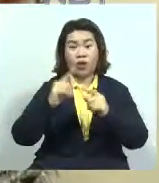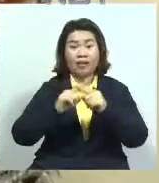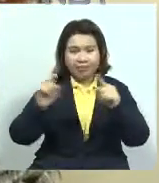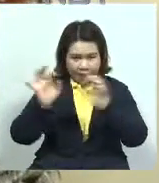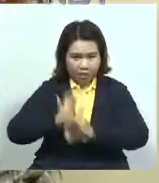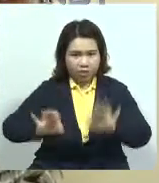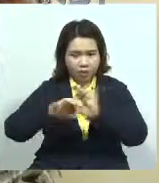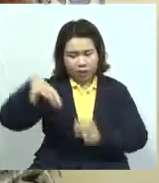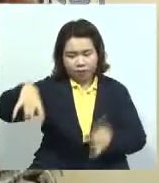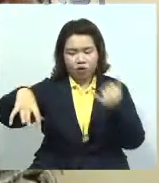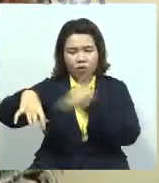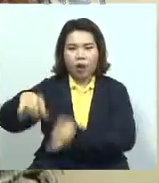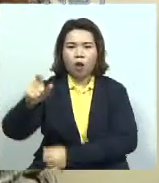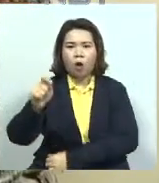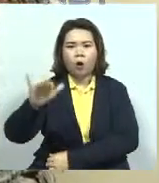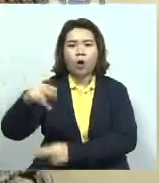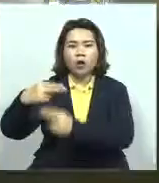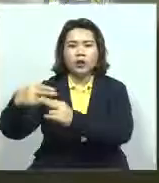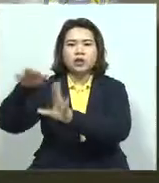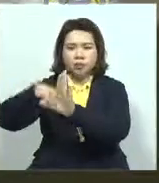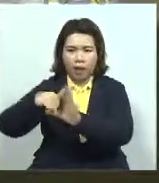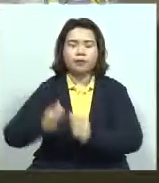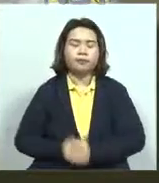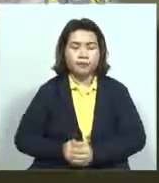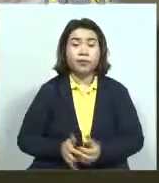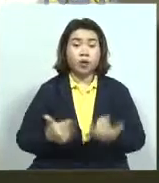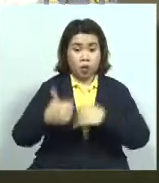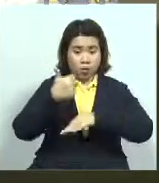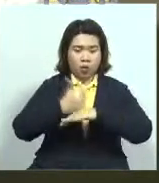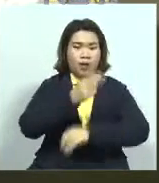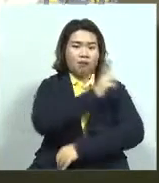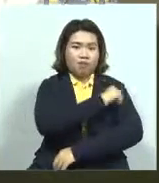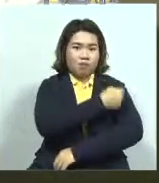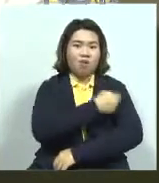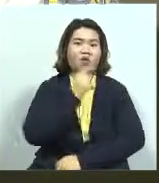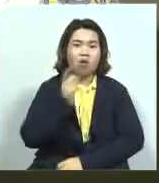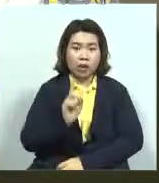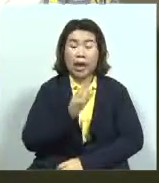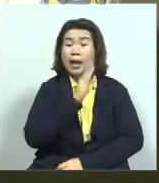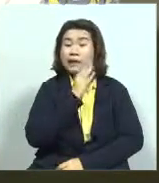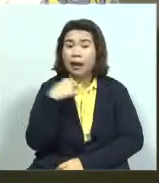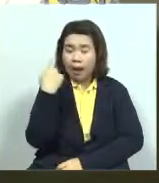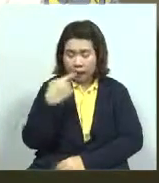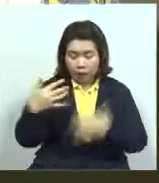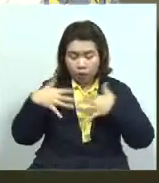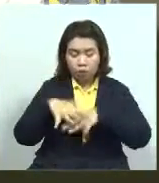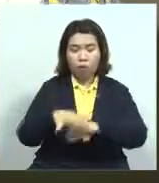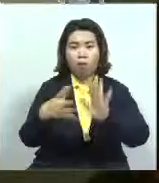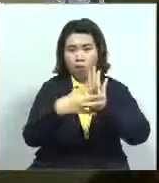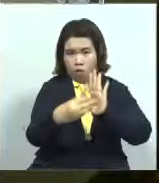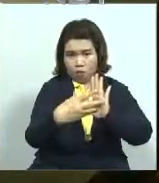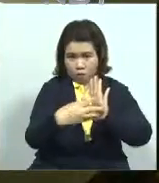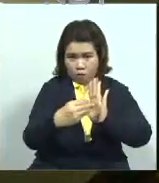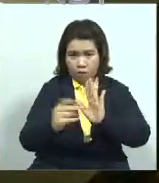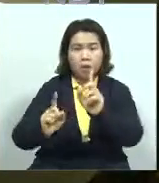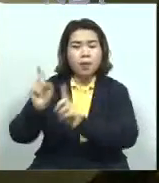ไปขึ้นทะเบียนกับอย.ด้วยทั้งนี้อธิบดีกรมการแพทย์ก็ได้กำชับนะคะสำหรับผู้ที่เข้ารับการอบรมและรับการ